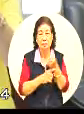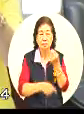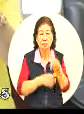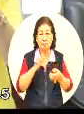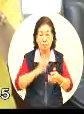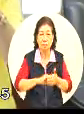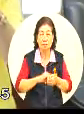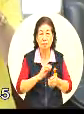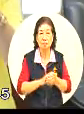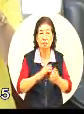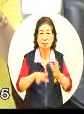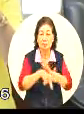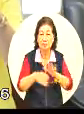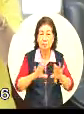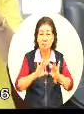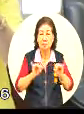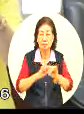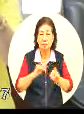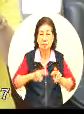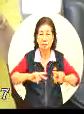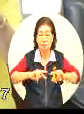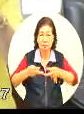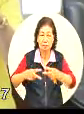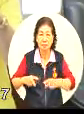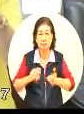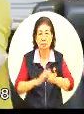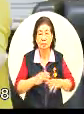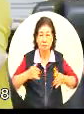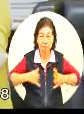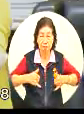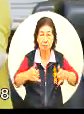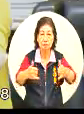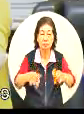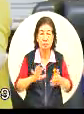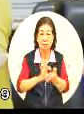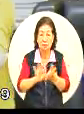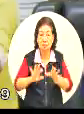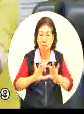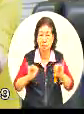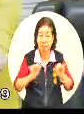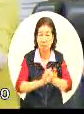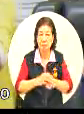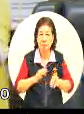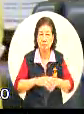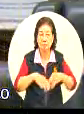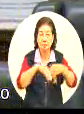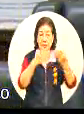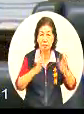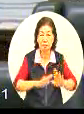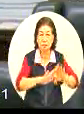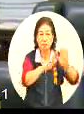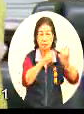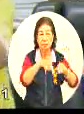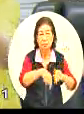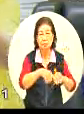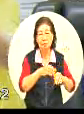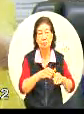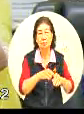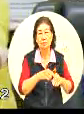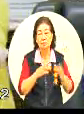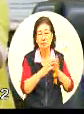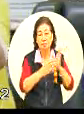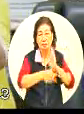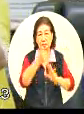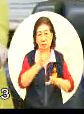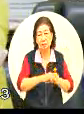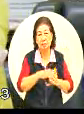变更为是那个道路用地，那我可不可以麻烦我们都发局哈、哦，李局长哈、哦，是不是协助